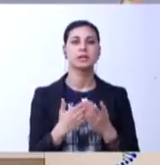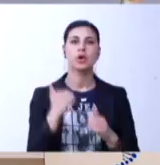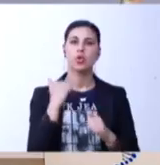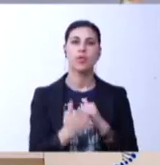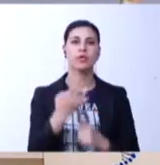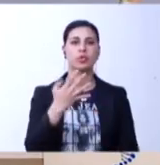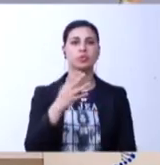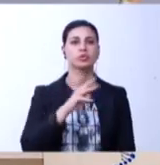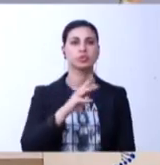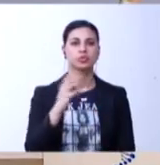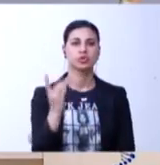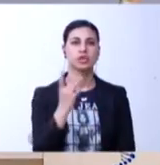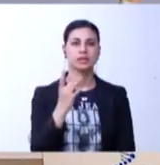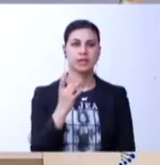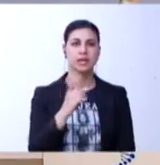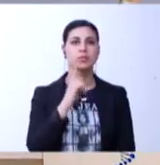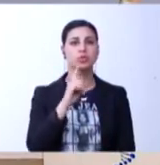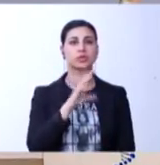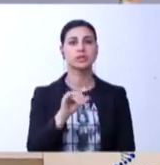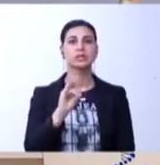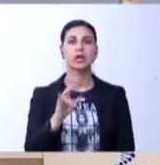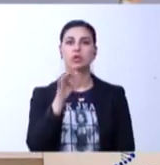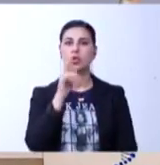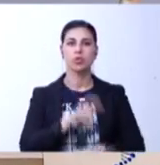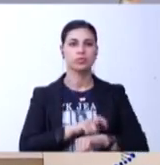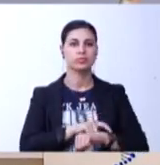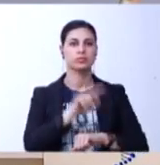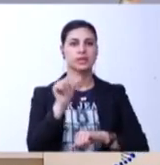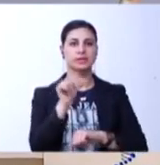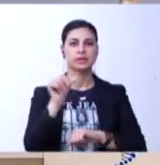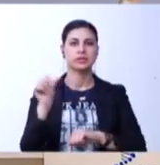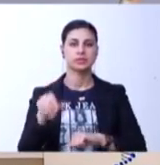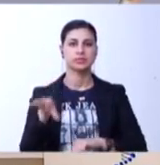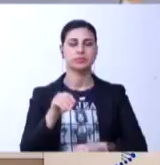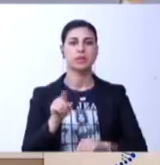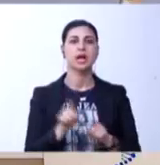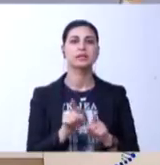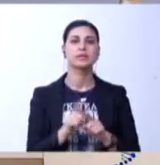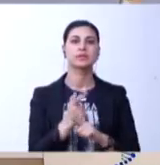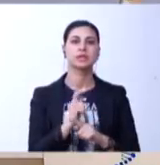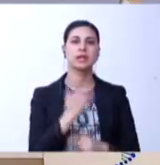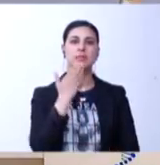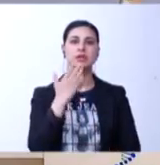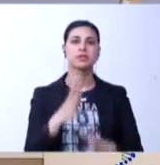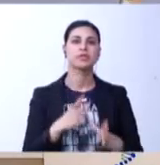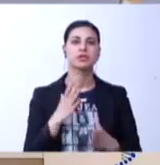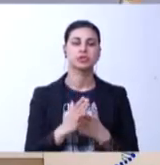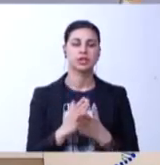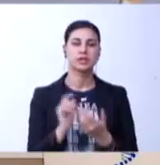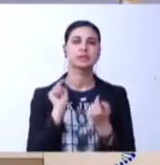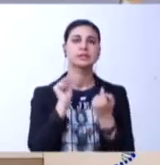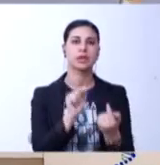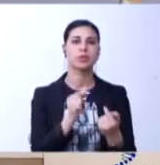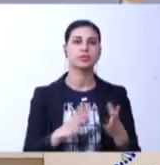ყოველ 45 წუთში ერთხელ მოზარდებისთვის ან ყოველ საათში მოზრდილებისთვის. ასევე ძალიან მარტივი ვარჯიშია წინაღობით